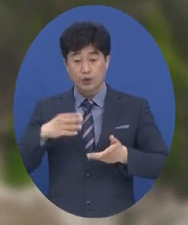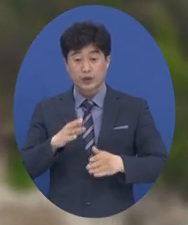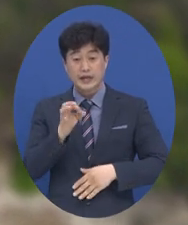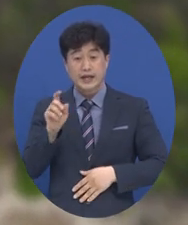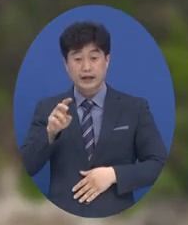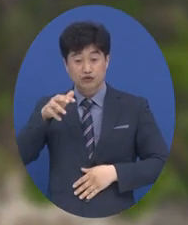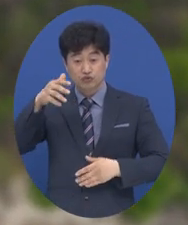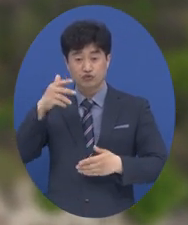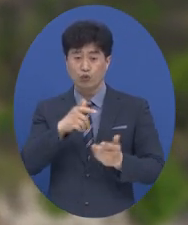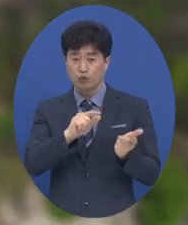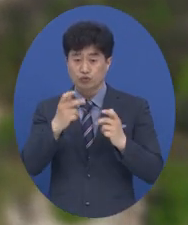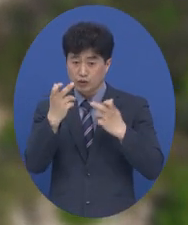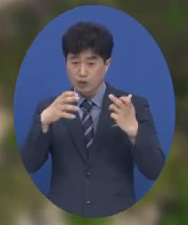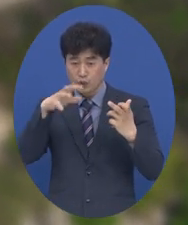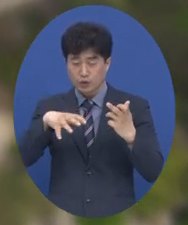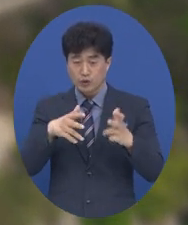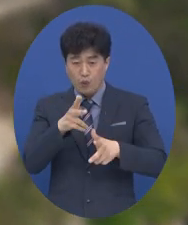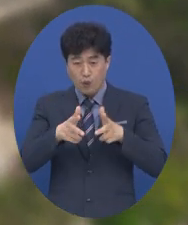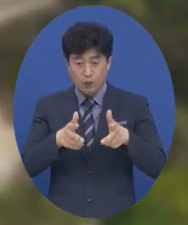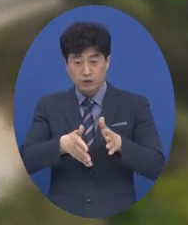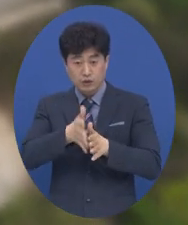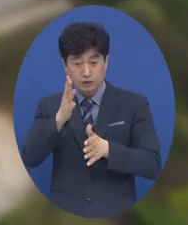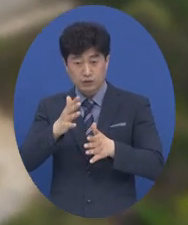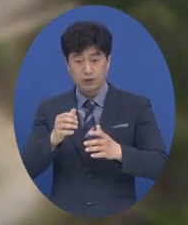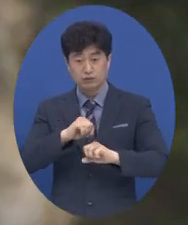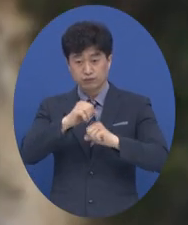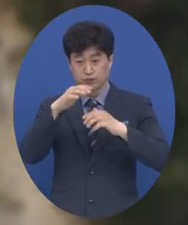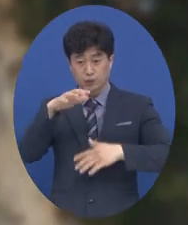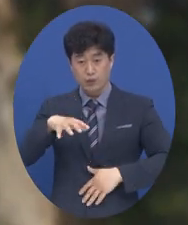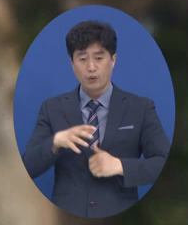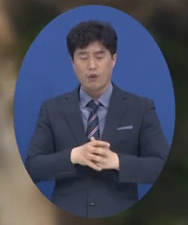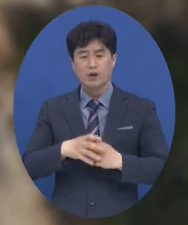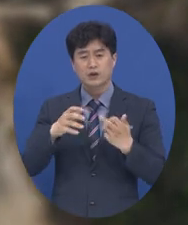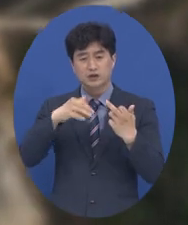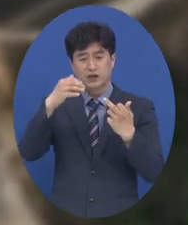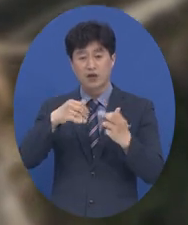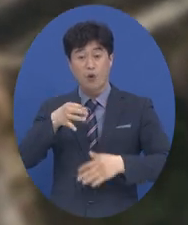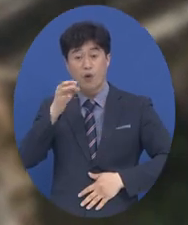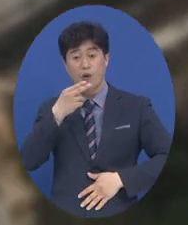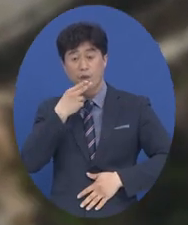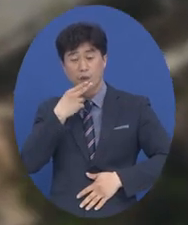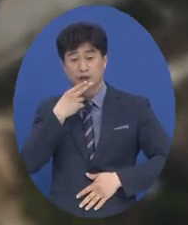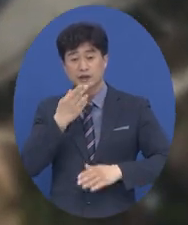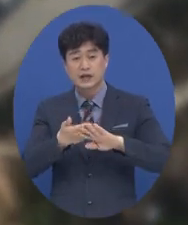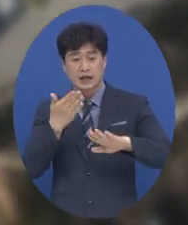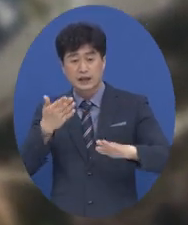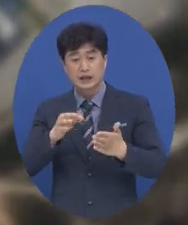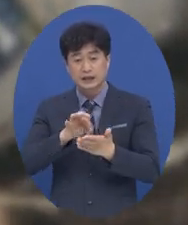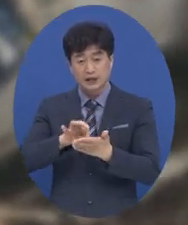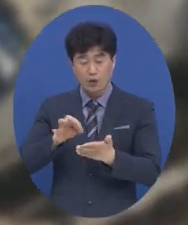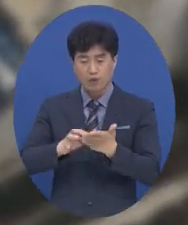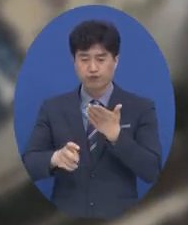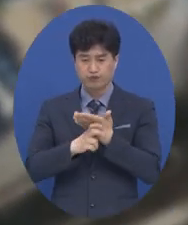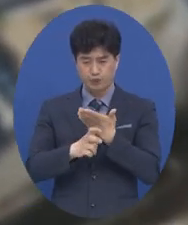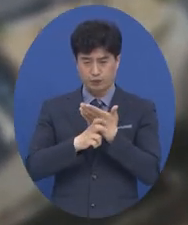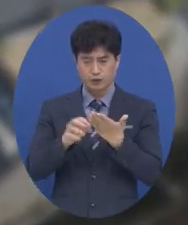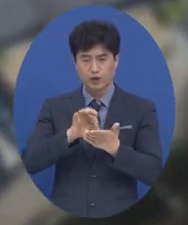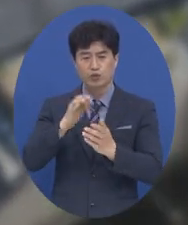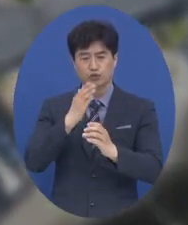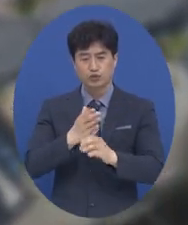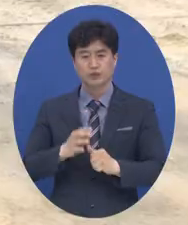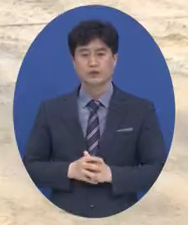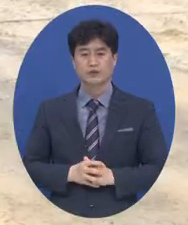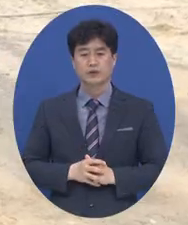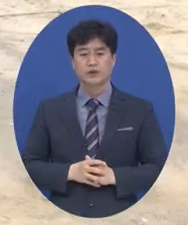경기도 양주 어느 산지에 공장 시설물과 창고, 임야를 허가받은 용도가 아닌 다른 용도로 불법 사용